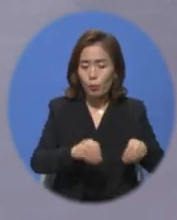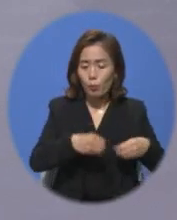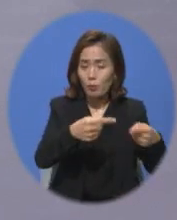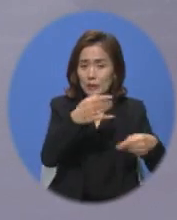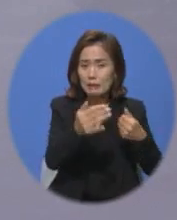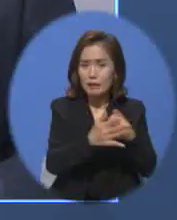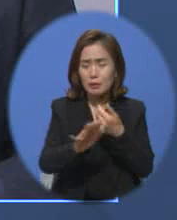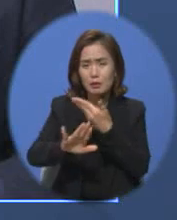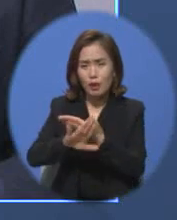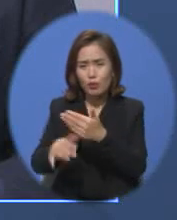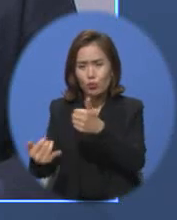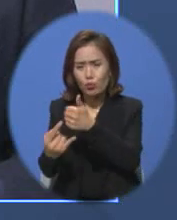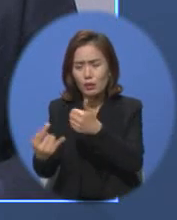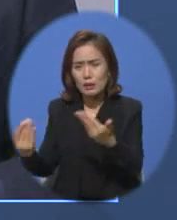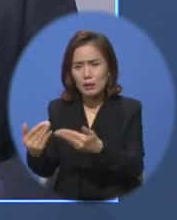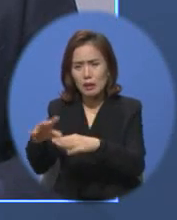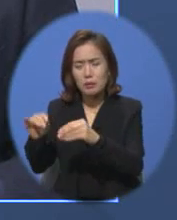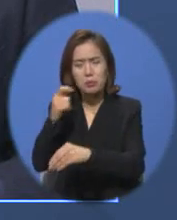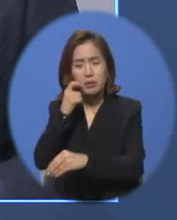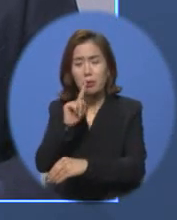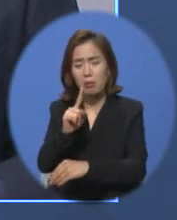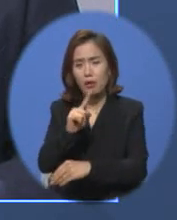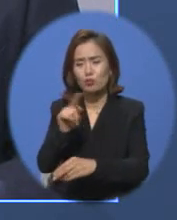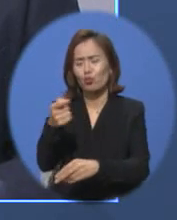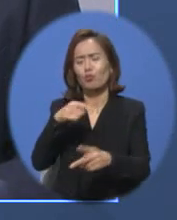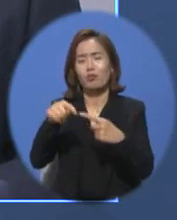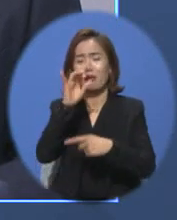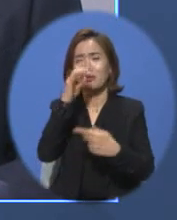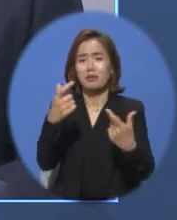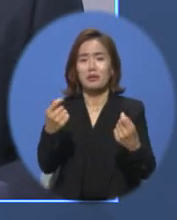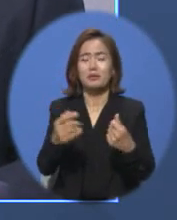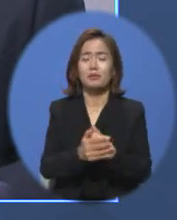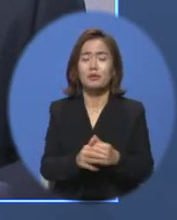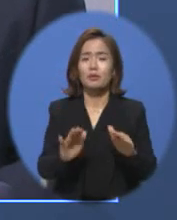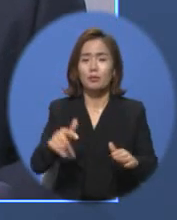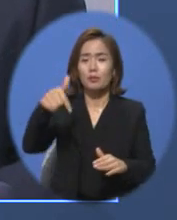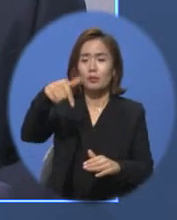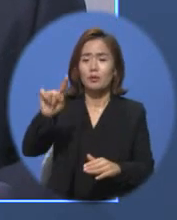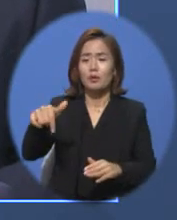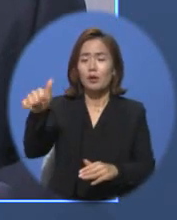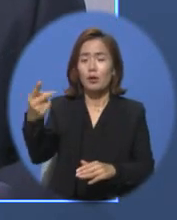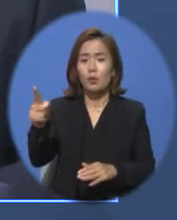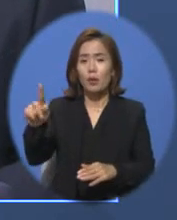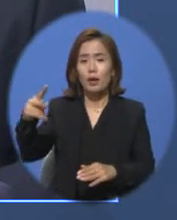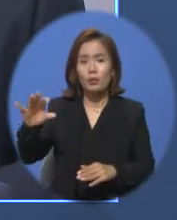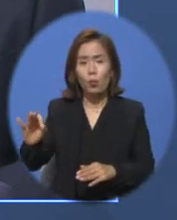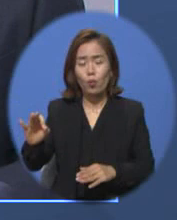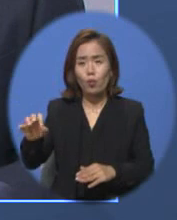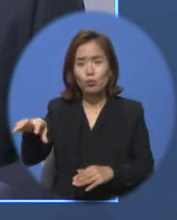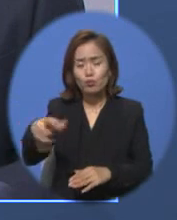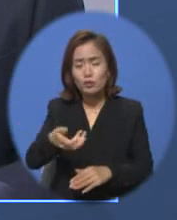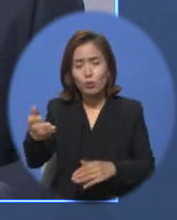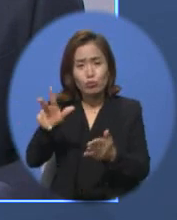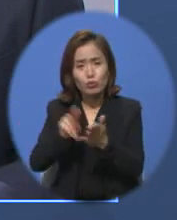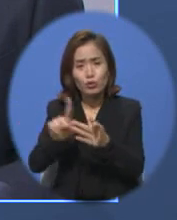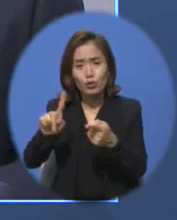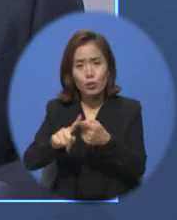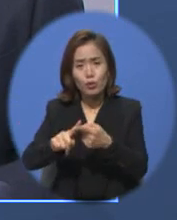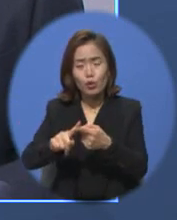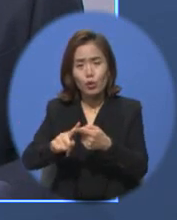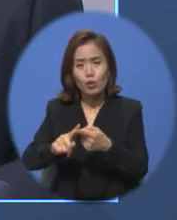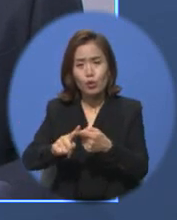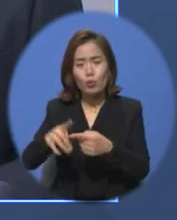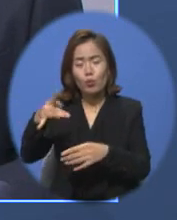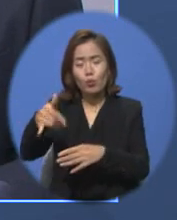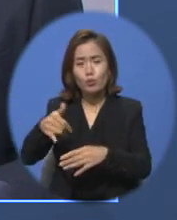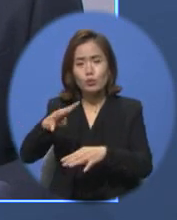과학기술 위원회위원이라는이유만으로다른상임위원회의사안을처리할수없었다는주장은받아들이기어렵습니다.그렇다면농산물 시장문제는 농업, 식품,농촌,해양및 어업위원회를통해서만해결